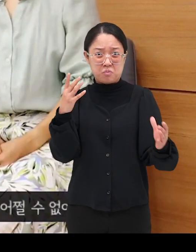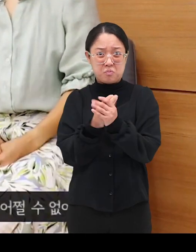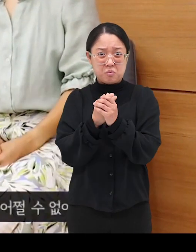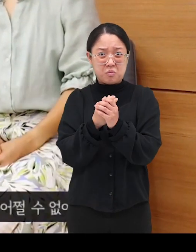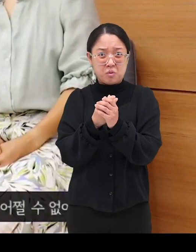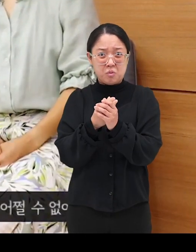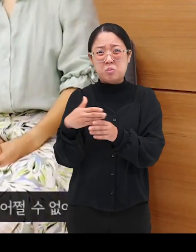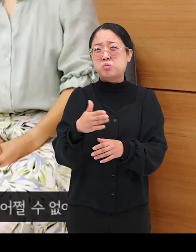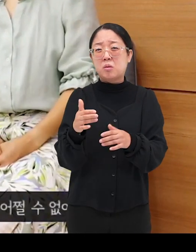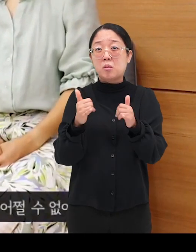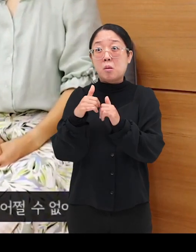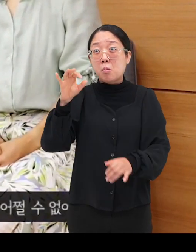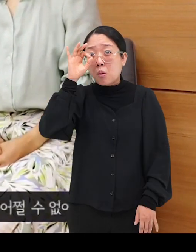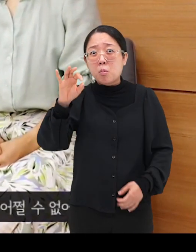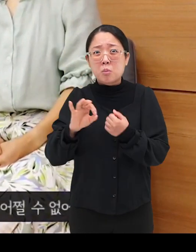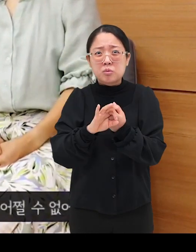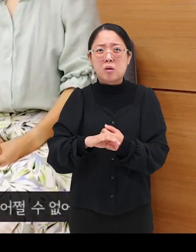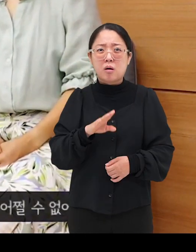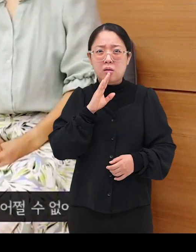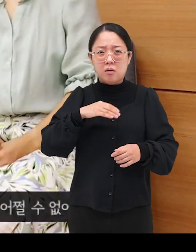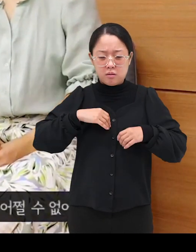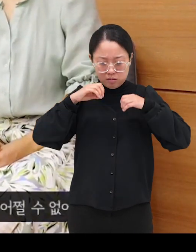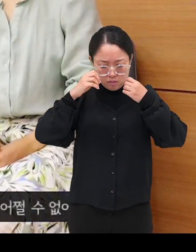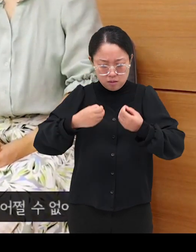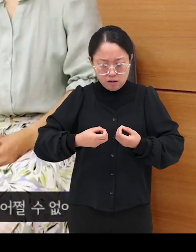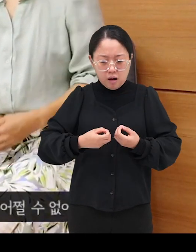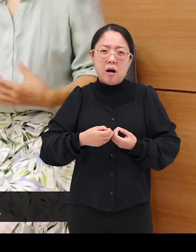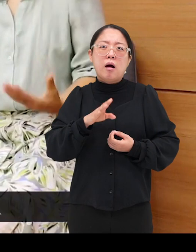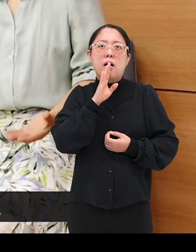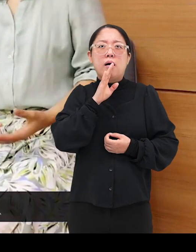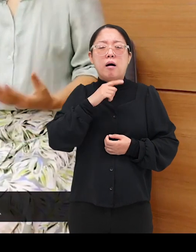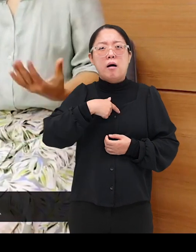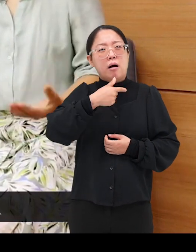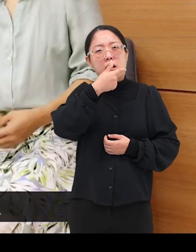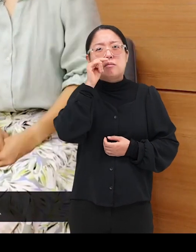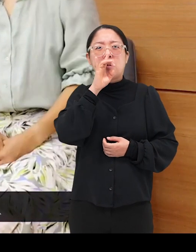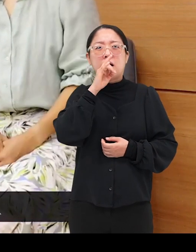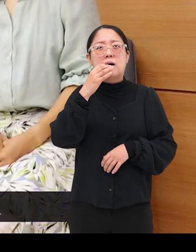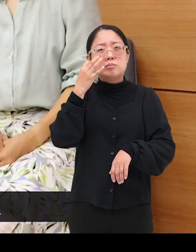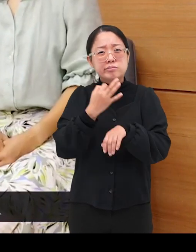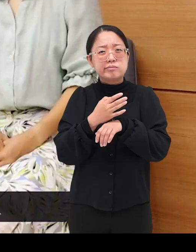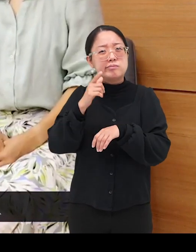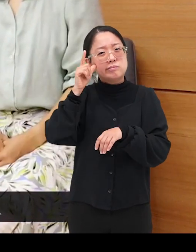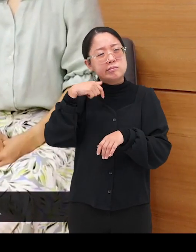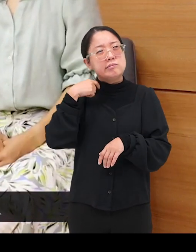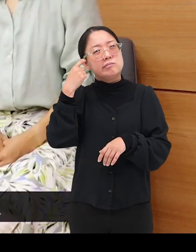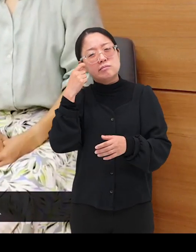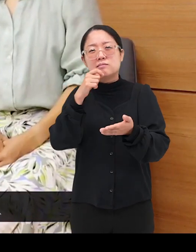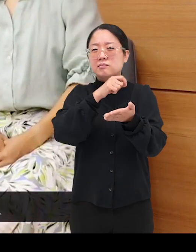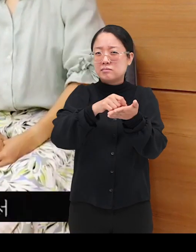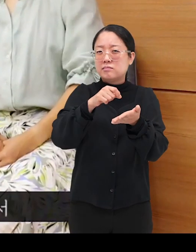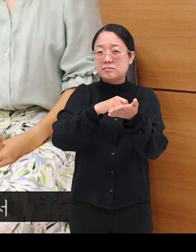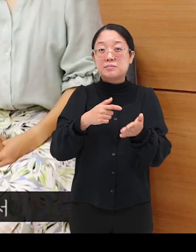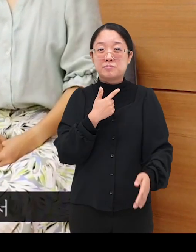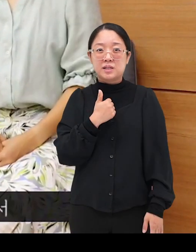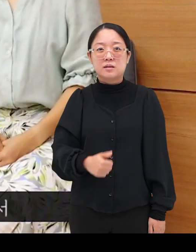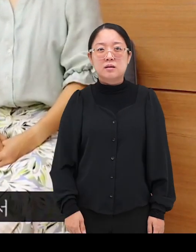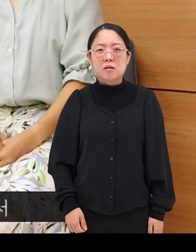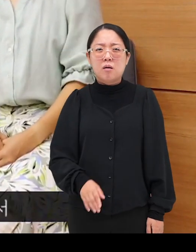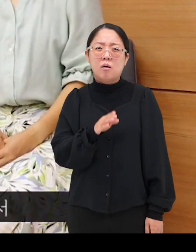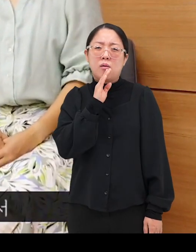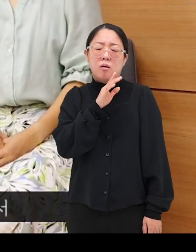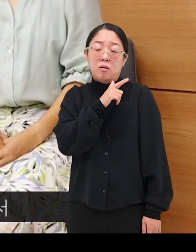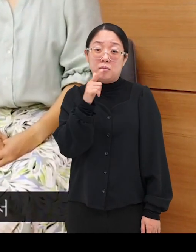없어. 모든 분들이 봐도 날 질타해도 나는 어쩔 수 없어. 이런 생각을 많이 하면서 글을 썼어요. 너무